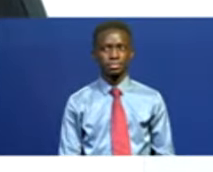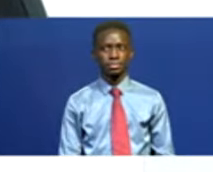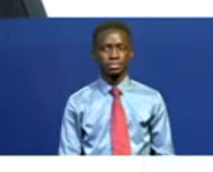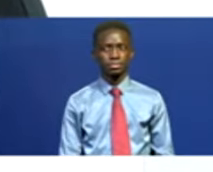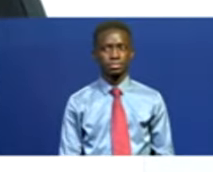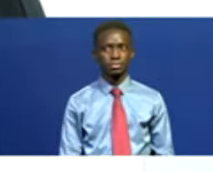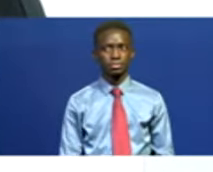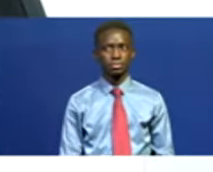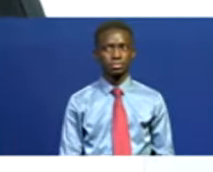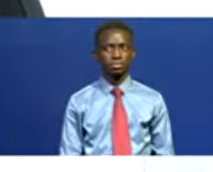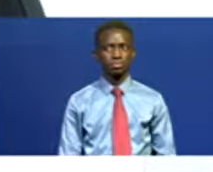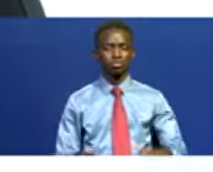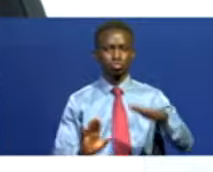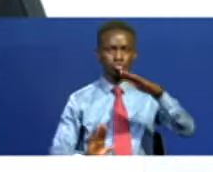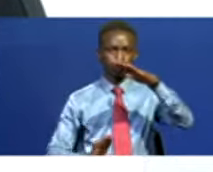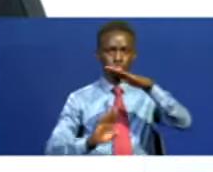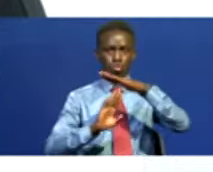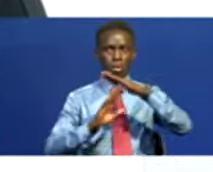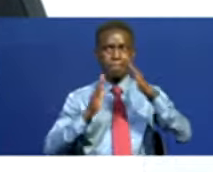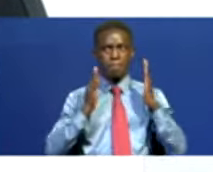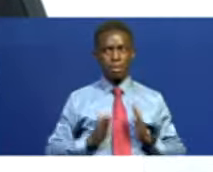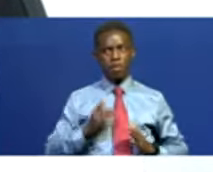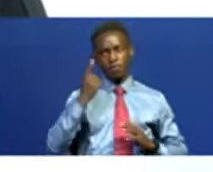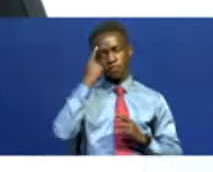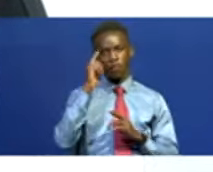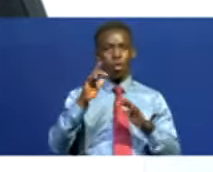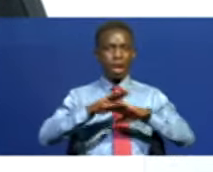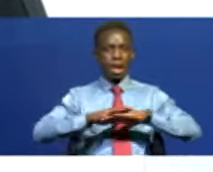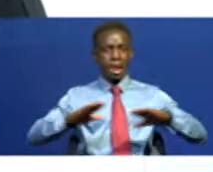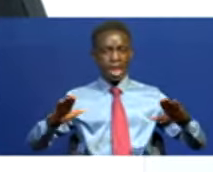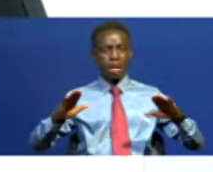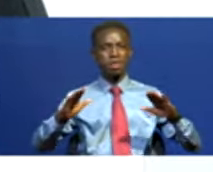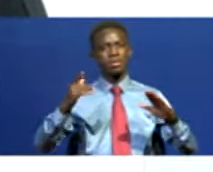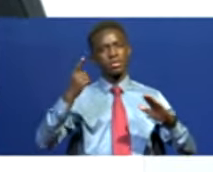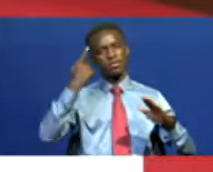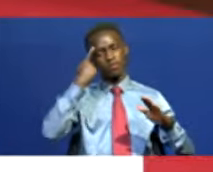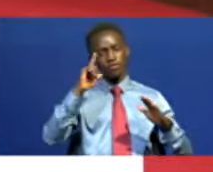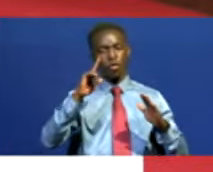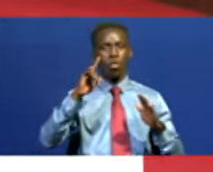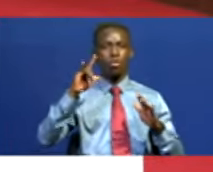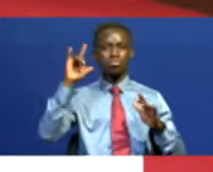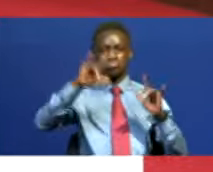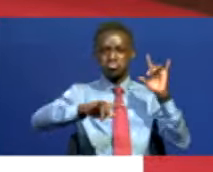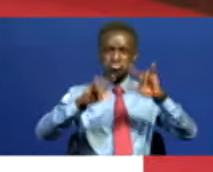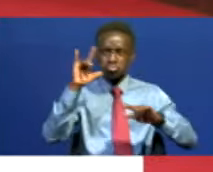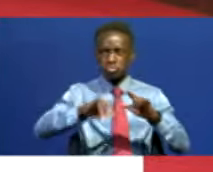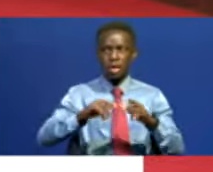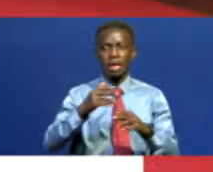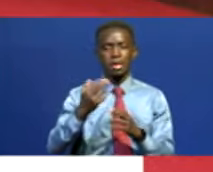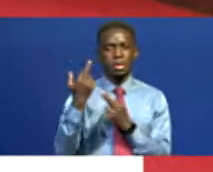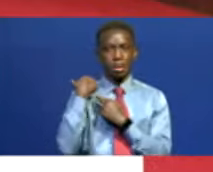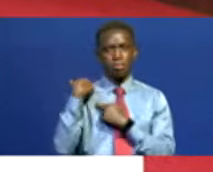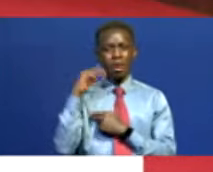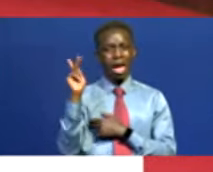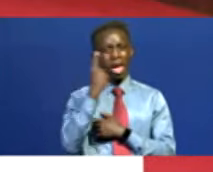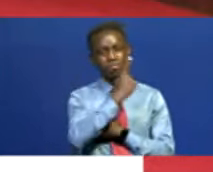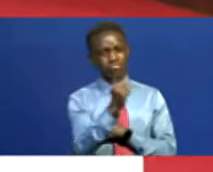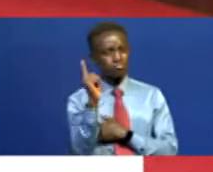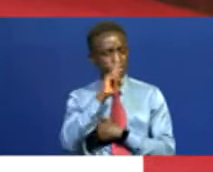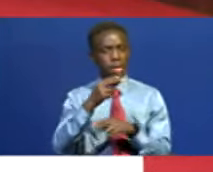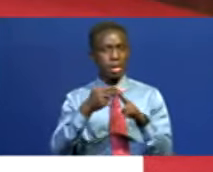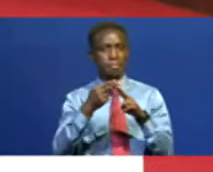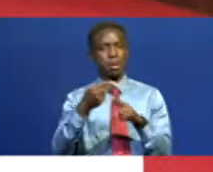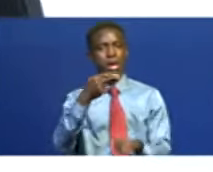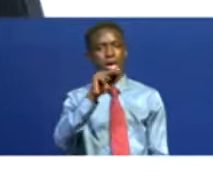Kaimu mkurugenzi mkuu wa halmashauri ya usimamizi wa viwanja vya ndege nchini Henry Ogoe alifika mbele ya kamati